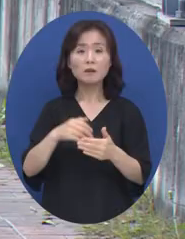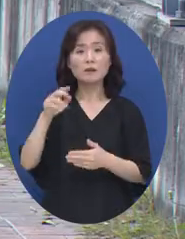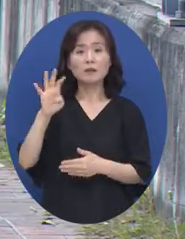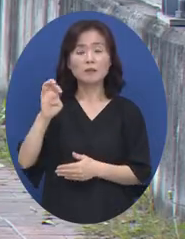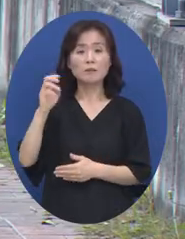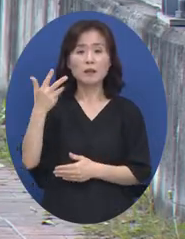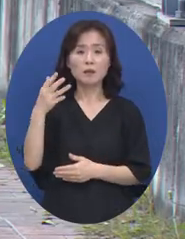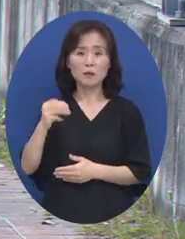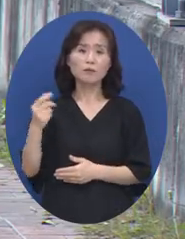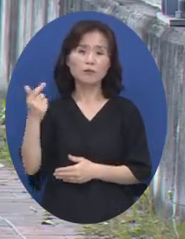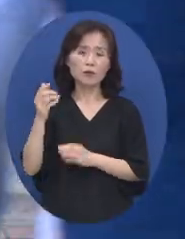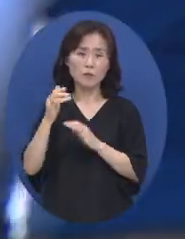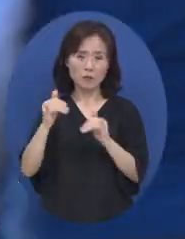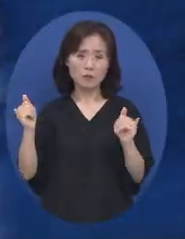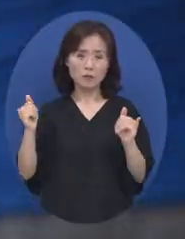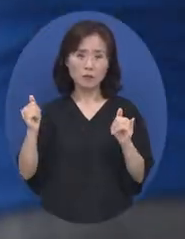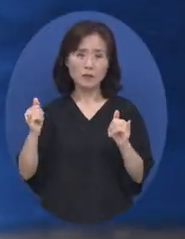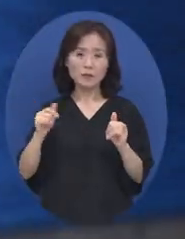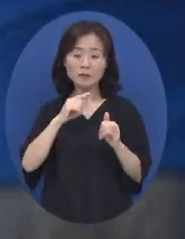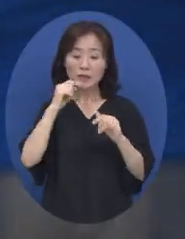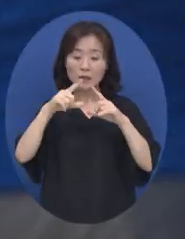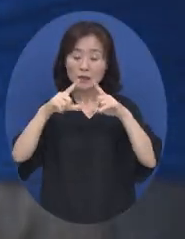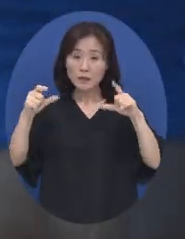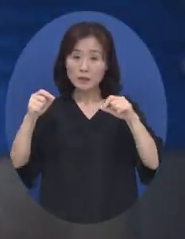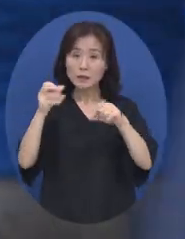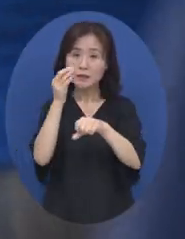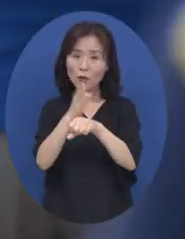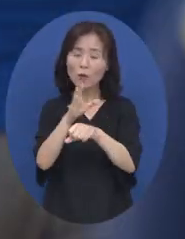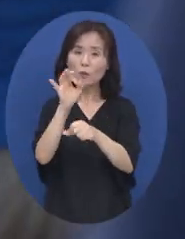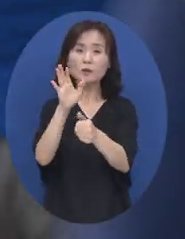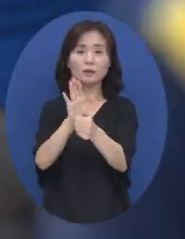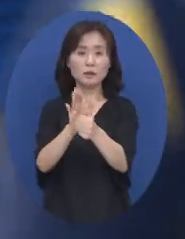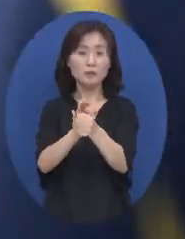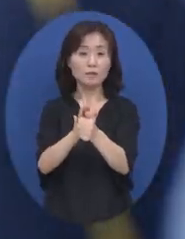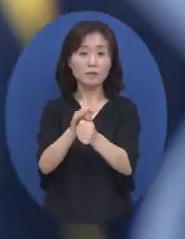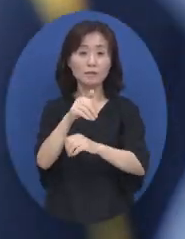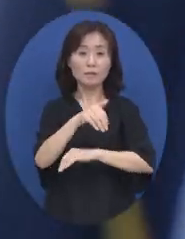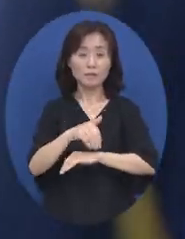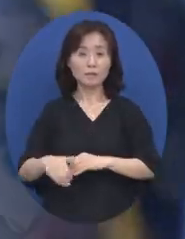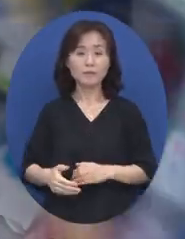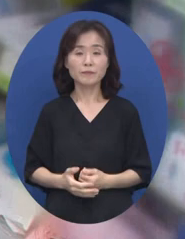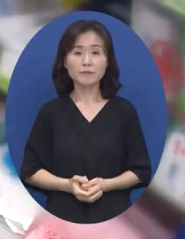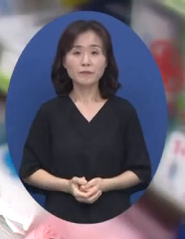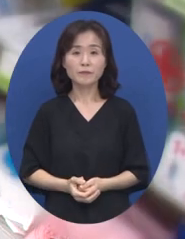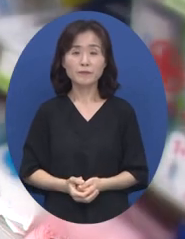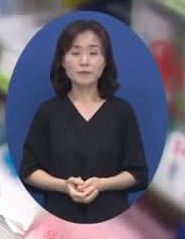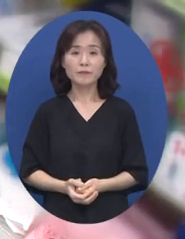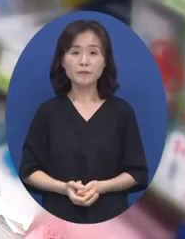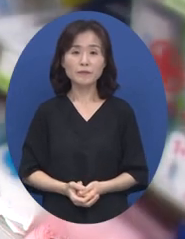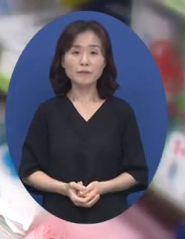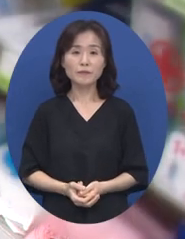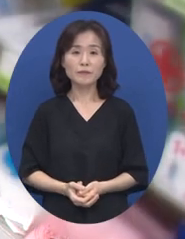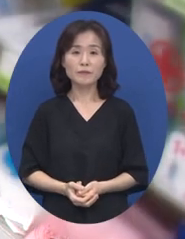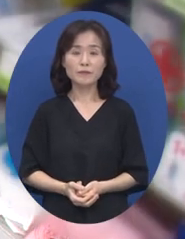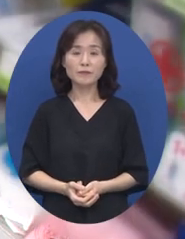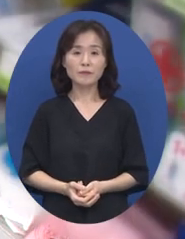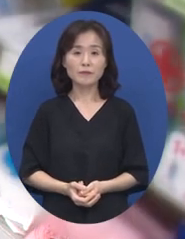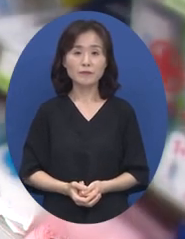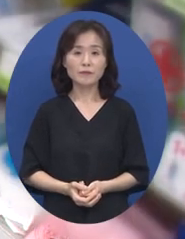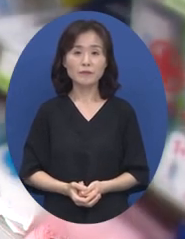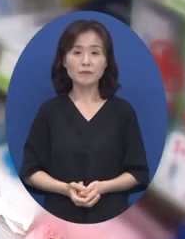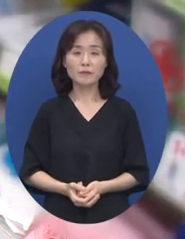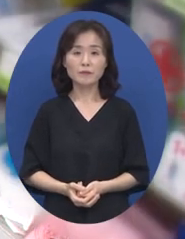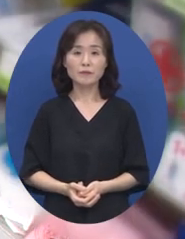나머지 48만 6천 명에게 생리용품 구입비를 지원할 계획입니다. 경기지TV 최지연입니다.